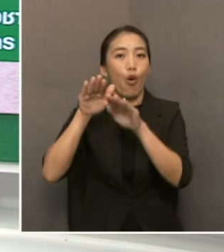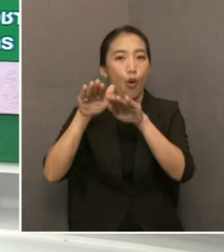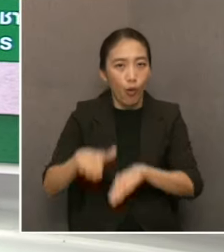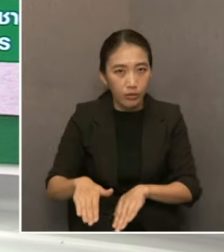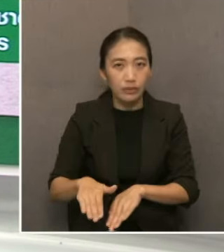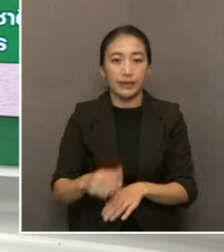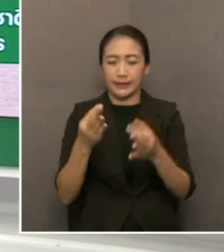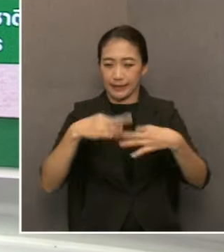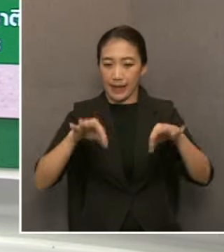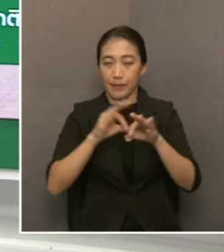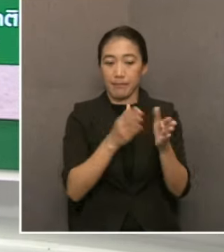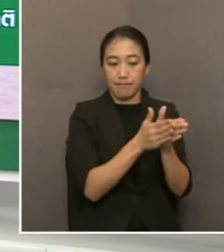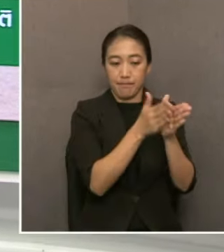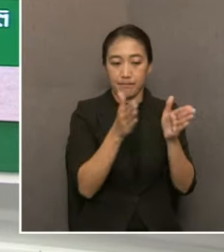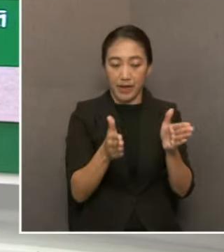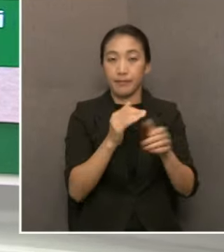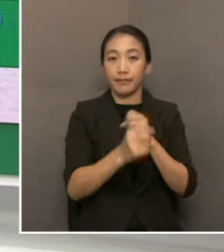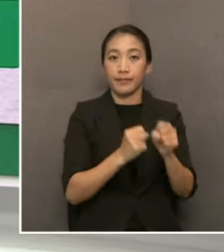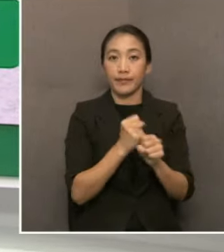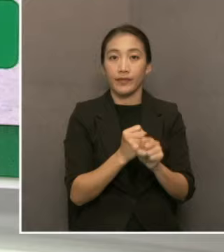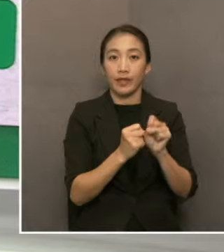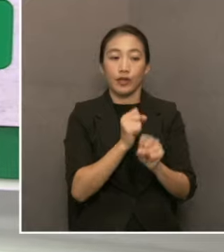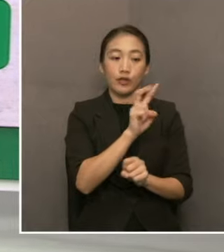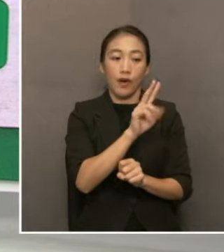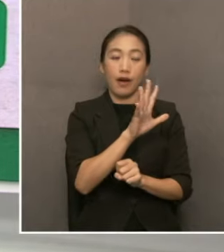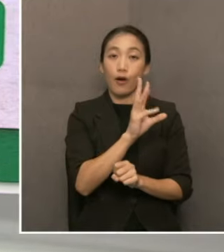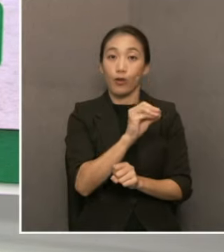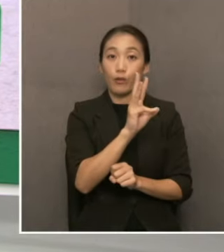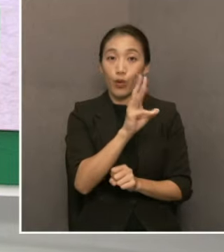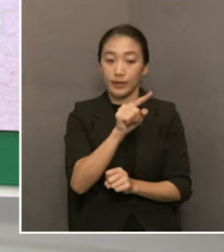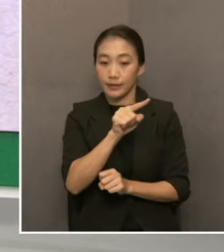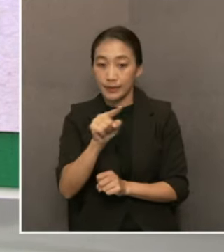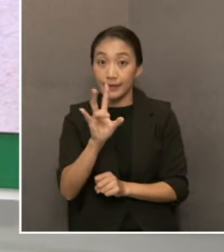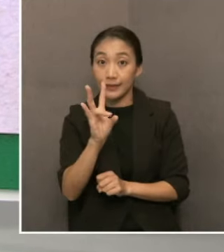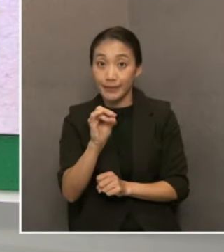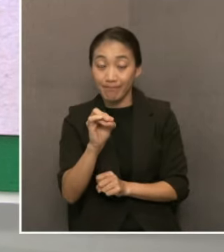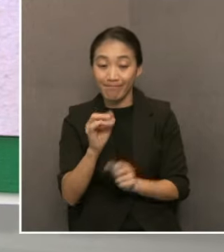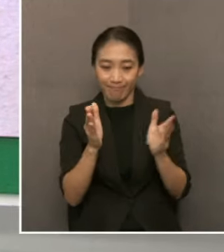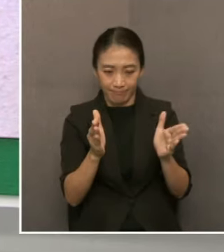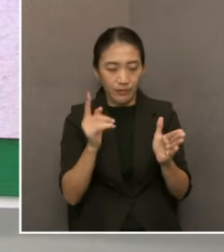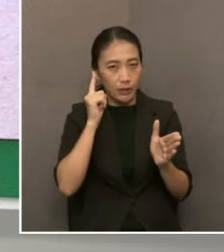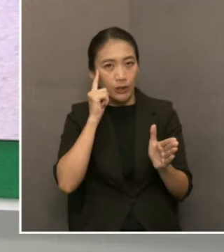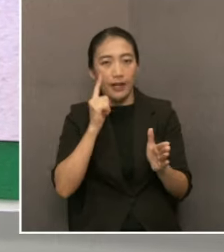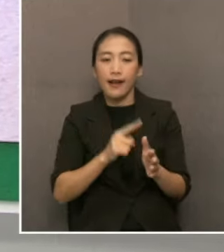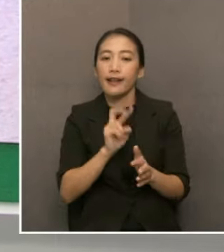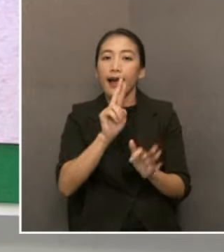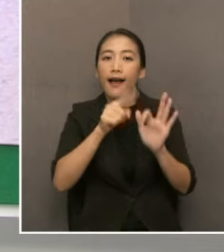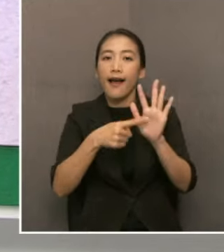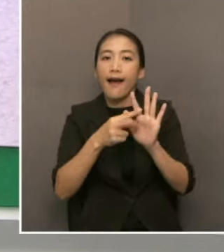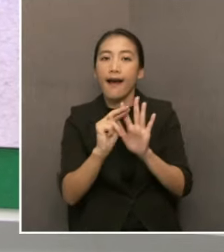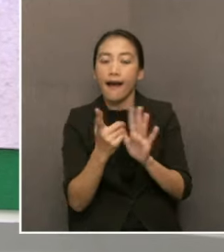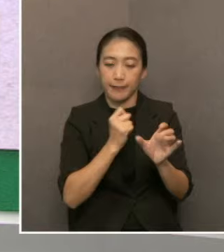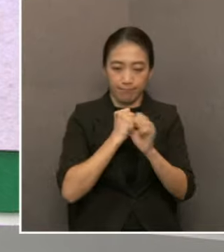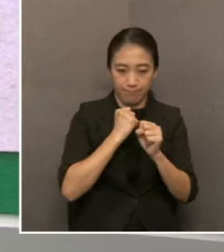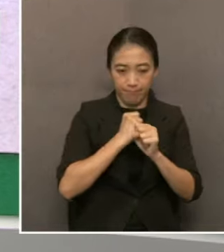ปี2566ถึง2570จะมีการอนุมัติร่างแผนที่นำทางภายใต้แผนปฏิบัติการจัด